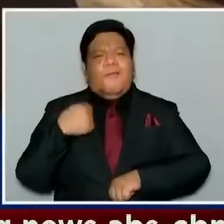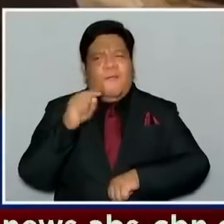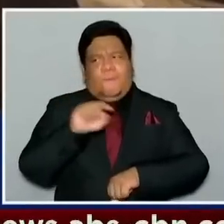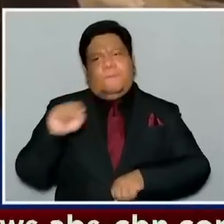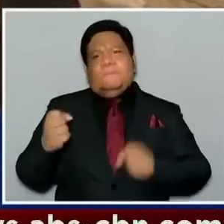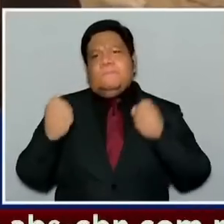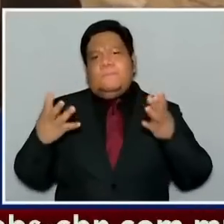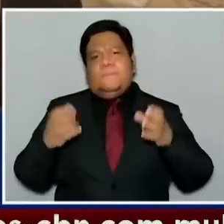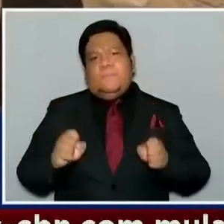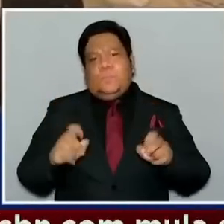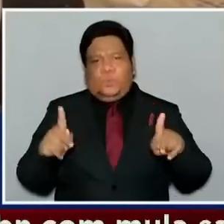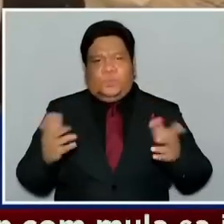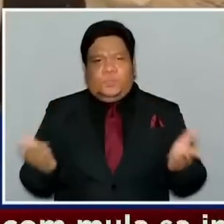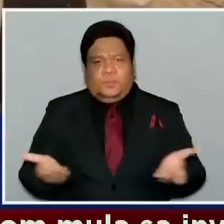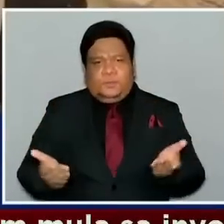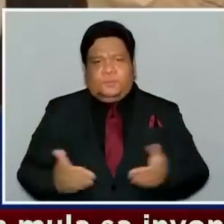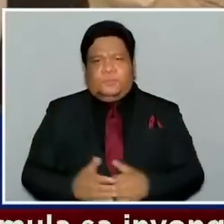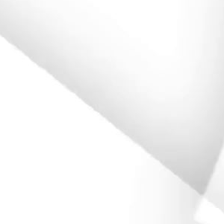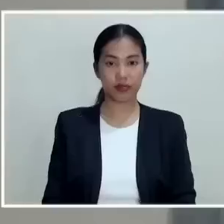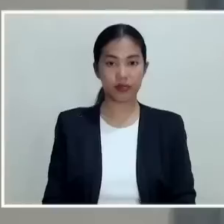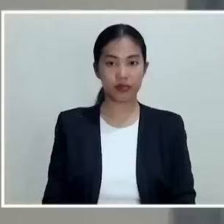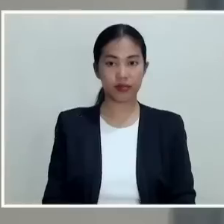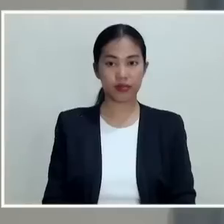oportunidad sa ating bansa.